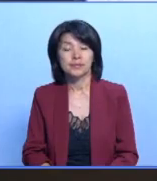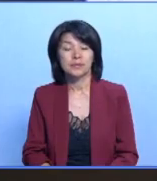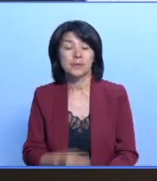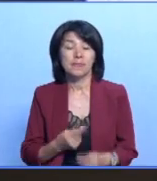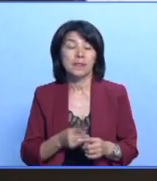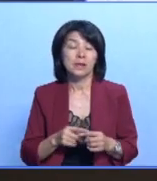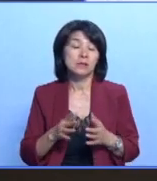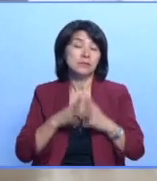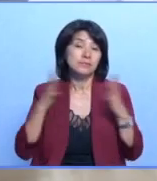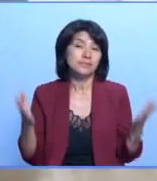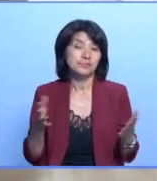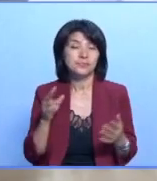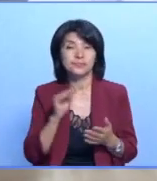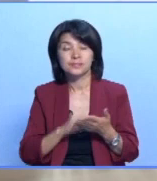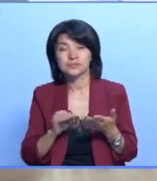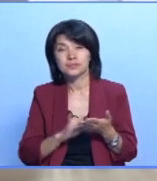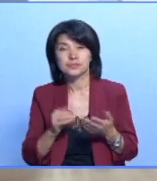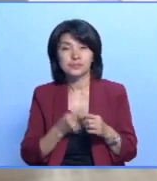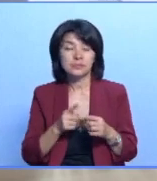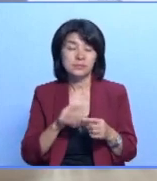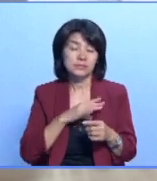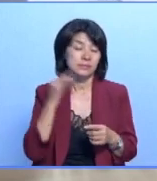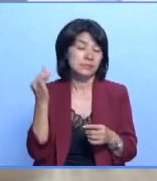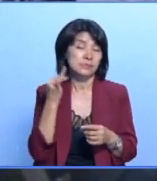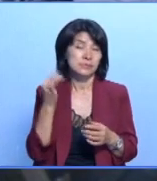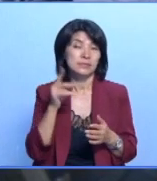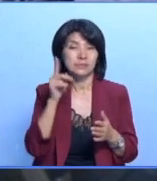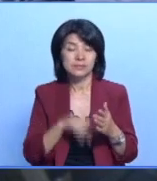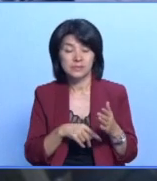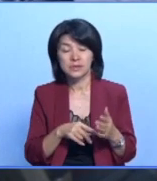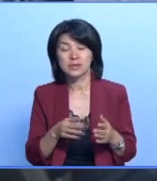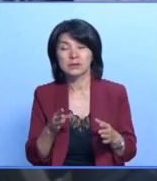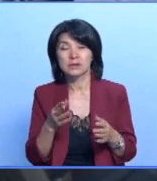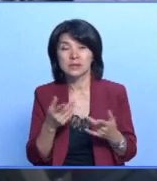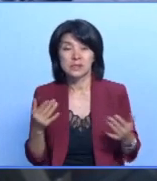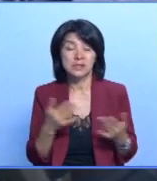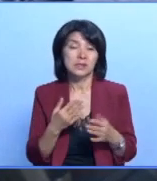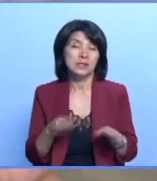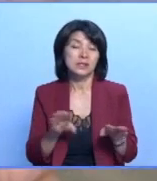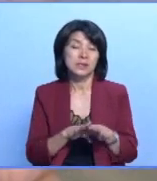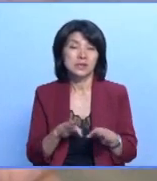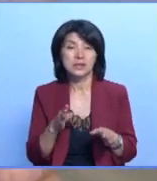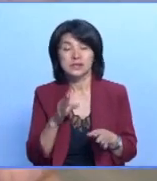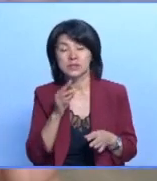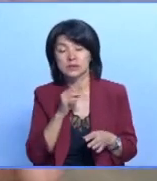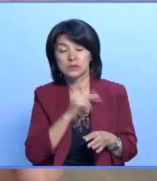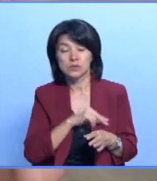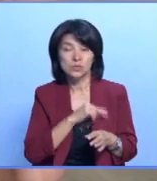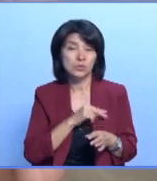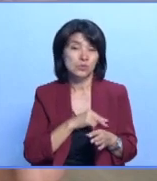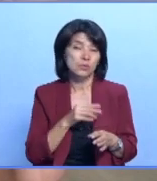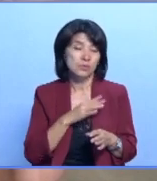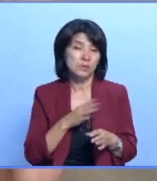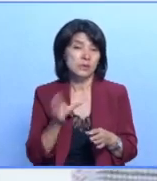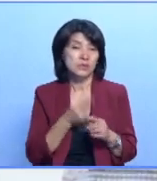Это масштабная работа писателя Амантая Тойшибайулы по истории ислама. Ранее он написал несколько таких трудов. В своей работе «История исламской духовности Павлодарской области» он рассказал